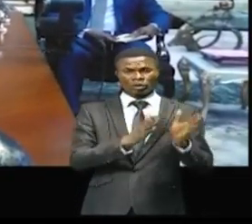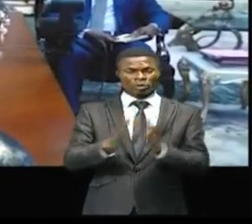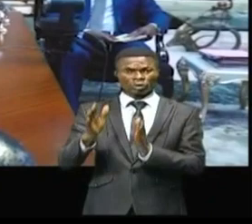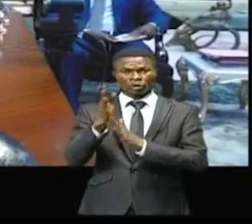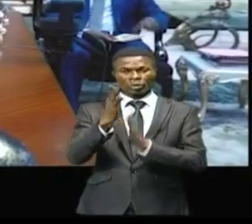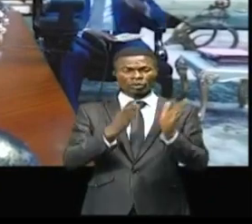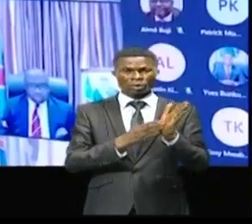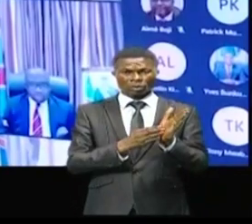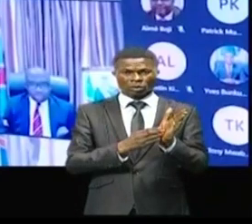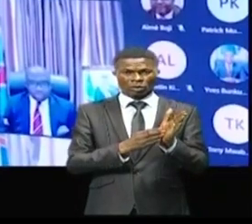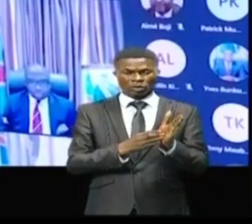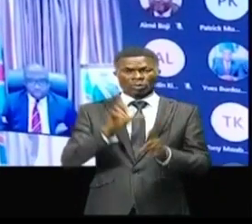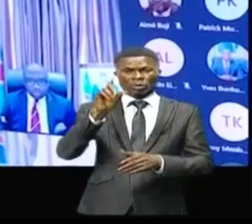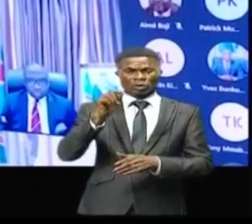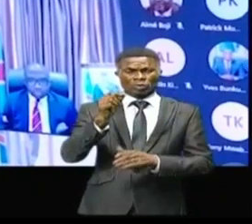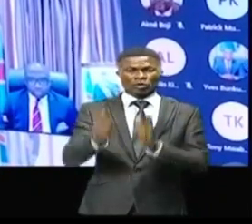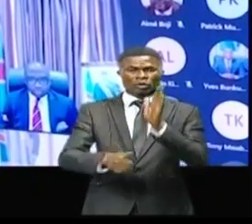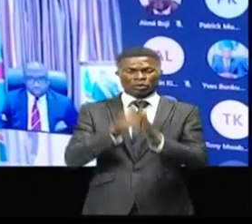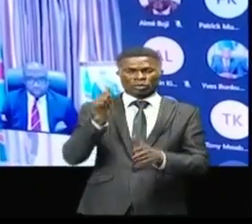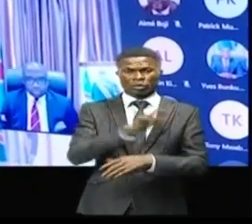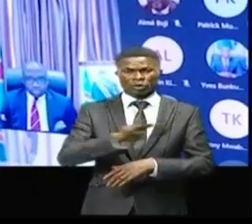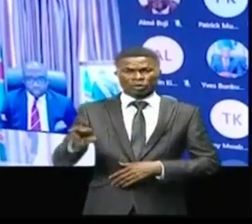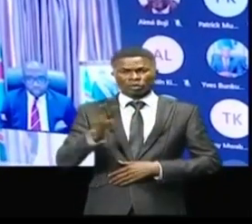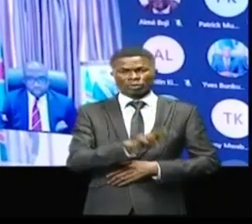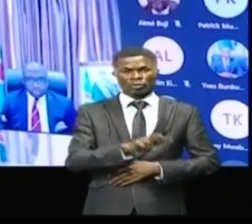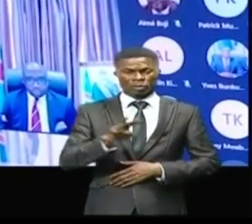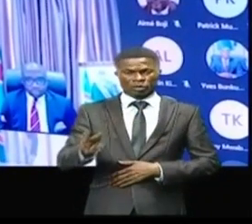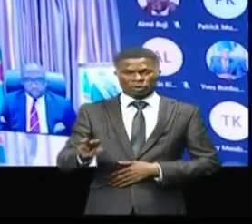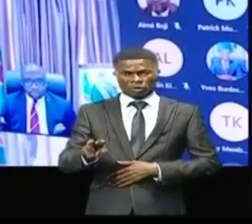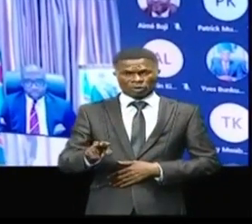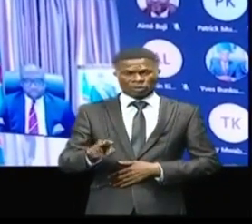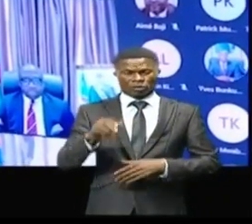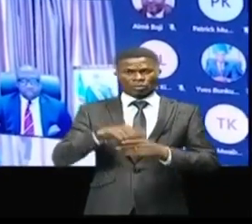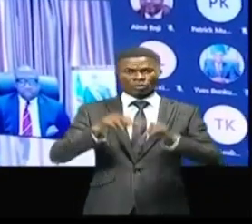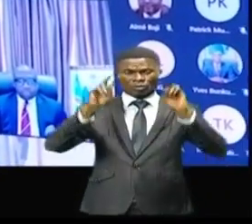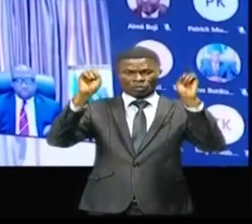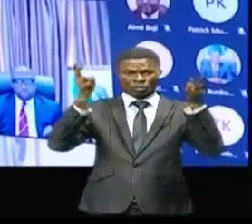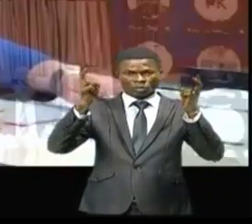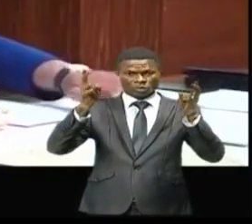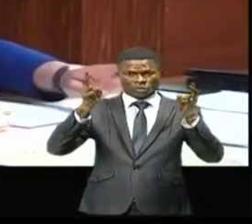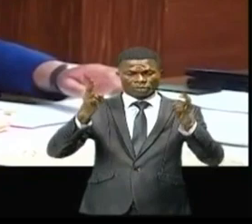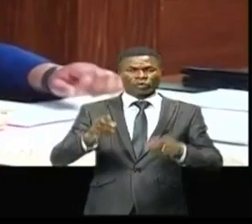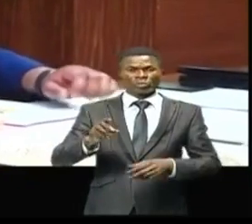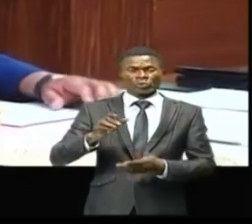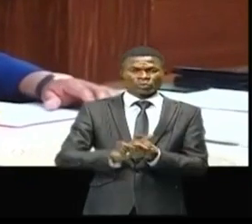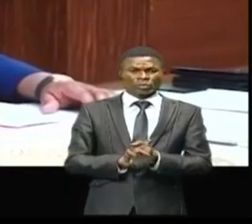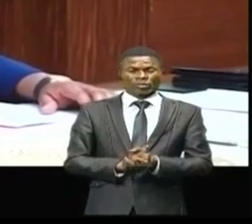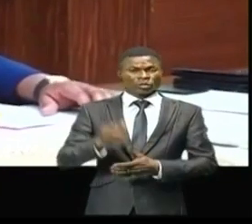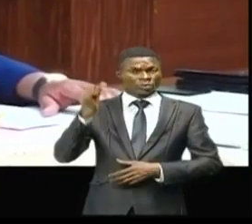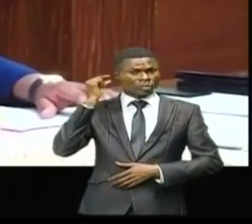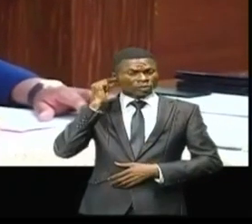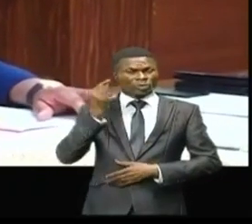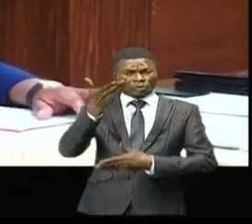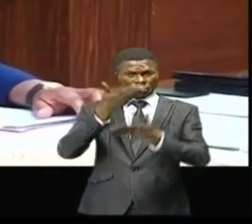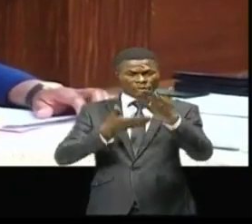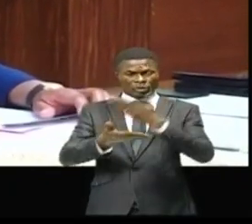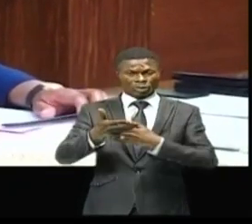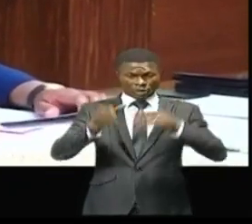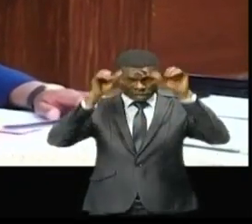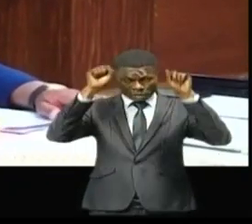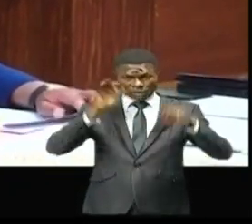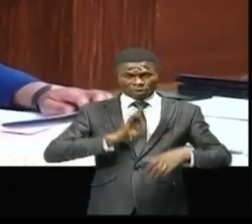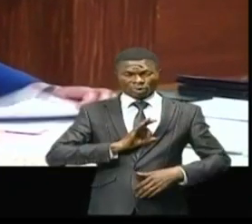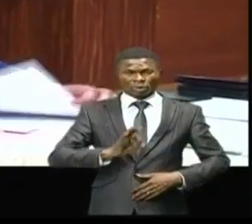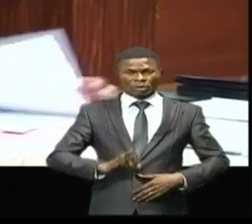les 19 et 20 novembre 2022 dont la ville azulaire de Djerba où il représente son Excellence Monsieur